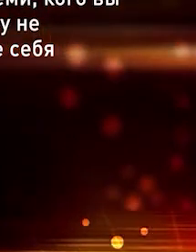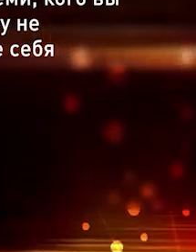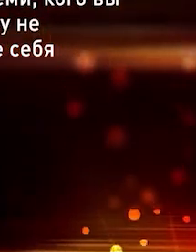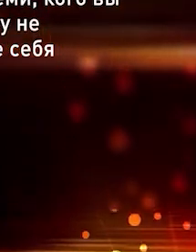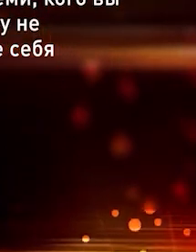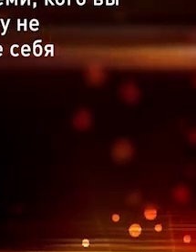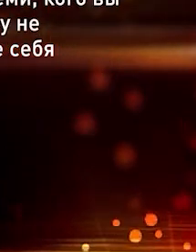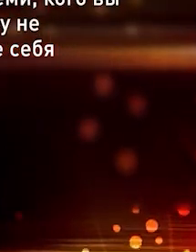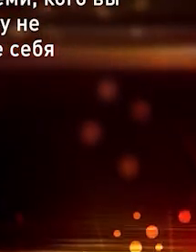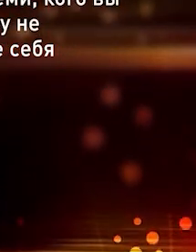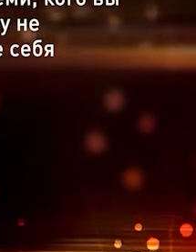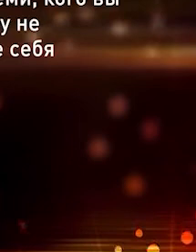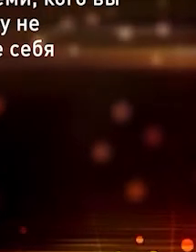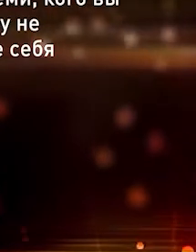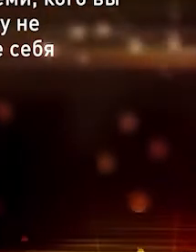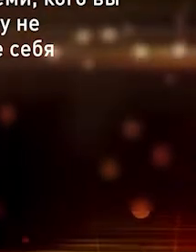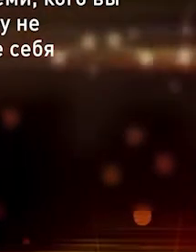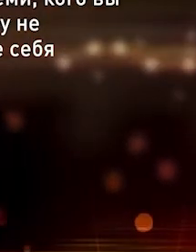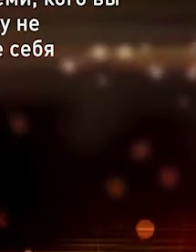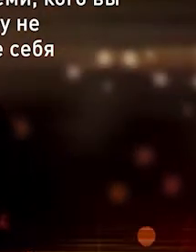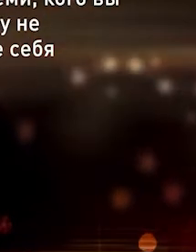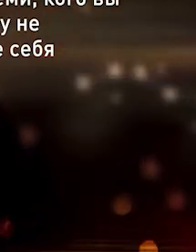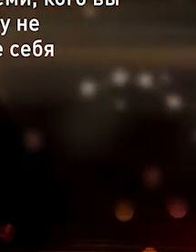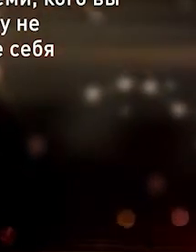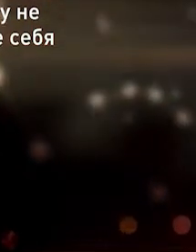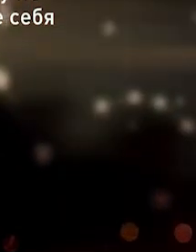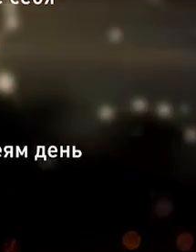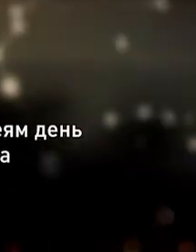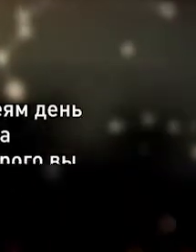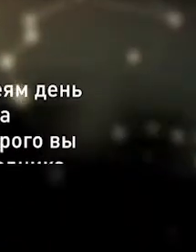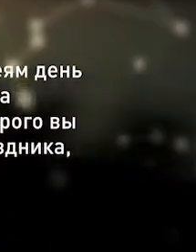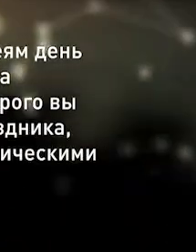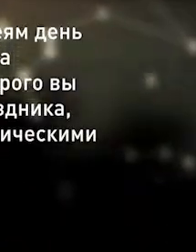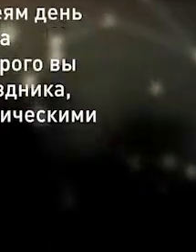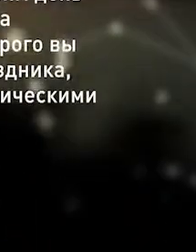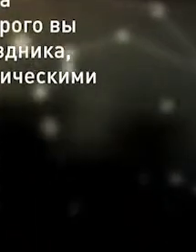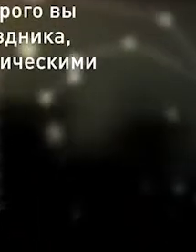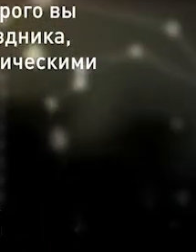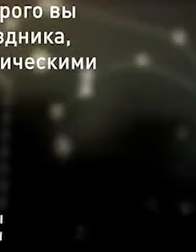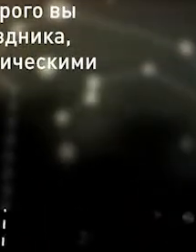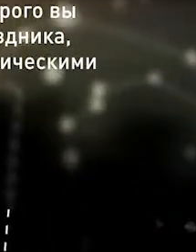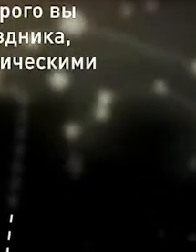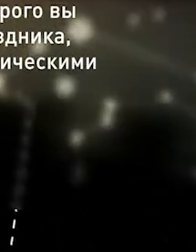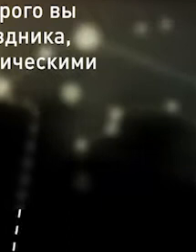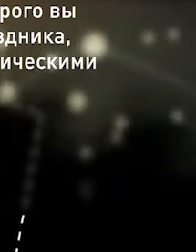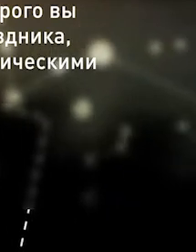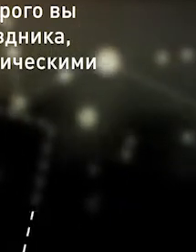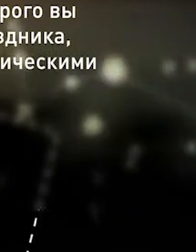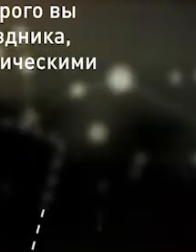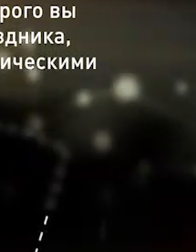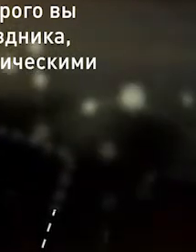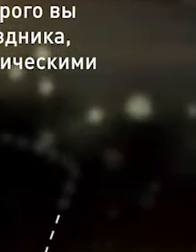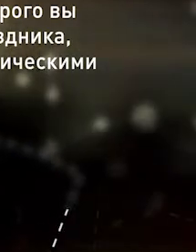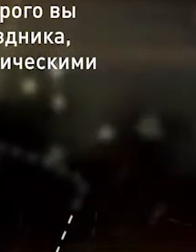ни к чему хорошему не приведет. Вы сами почувствуете себя энергетически истощенным. Гороскоп предсказывает водолеям день весенней